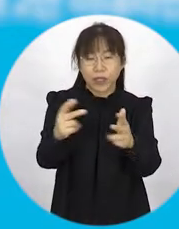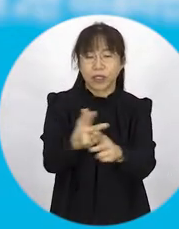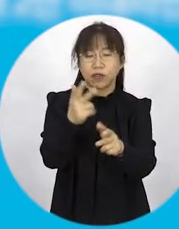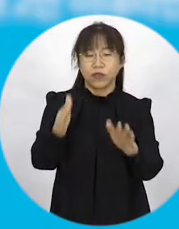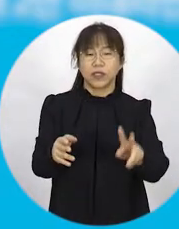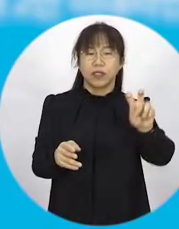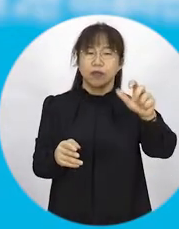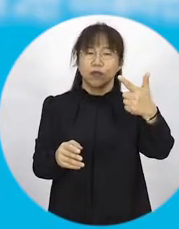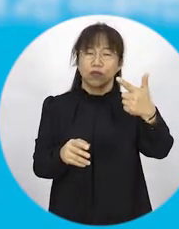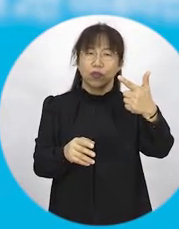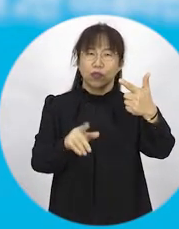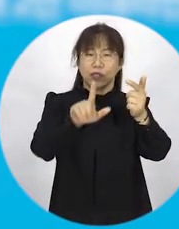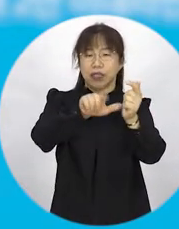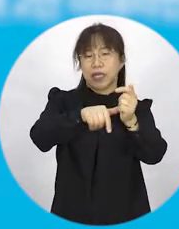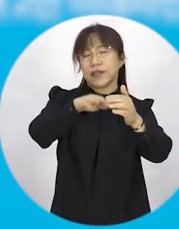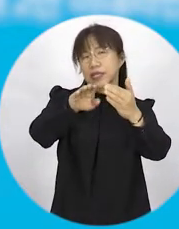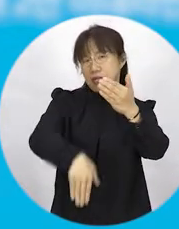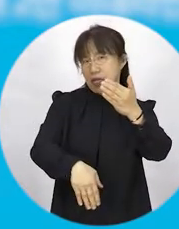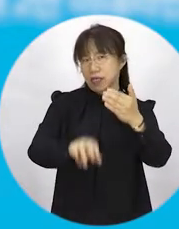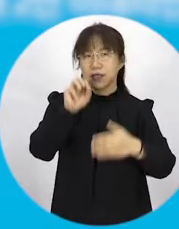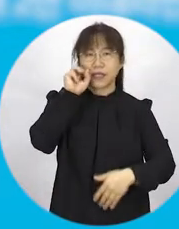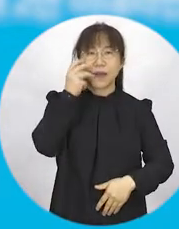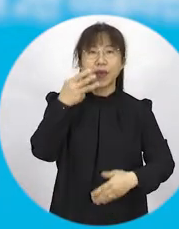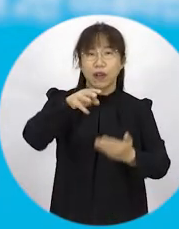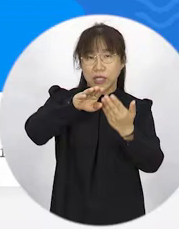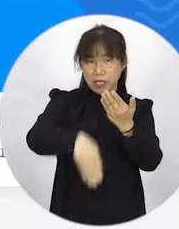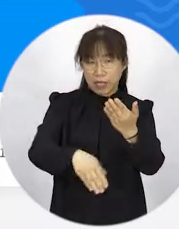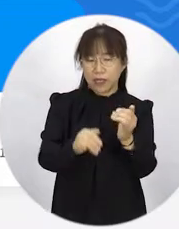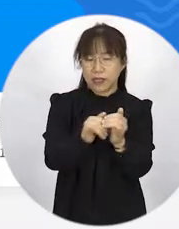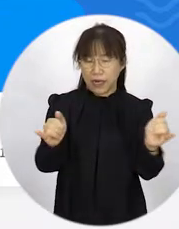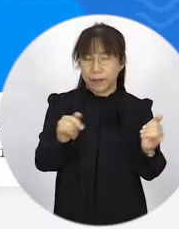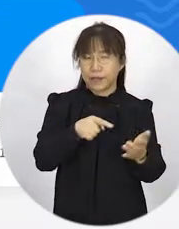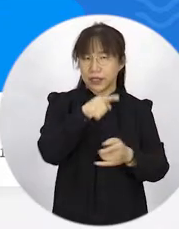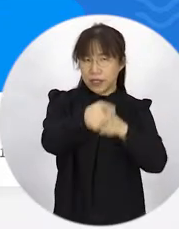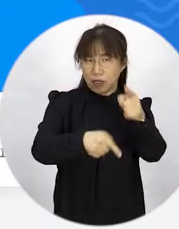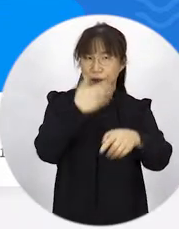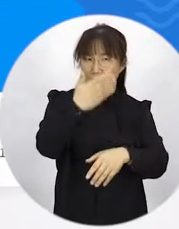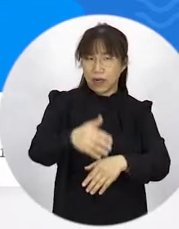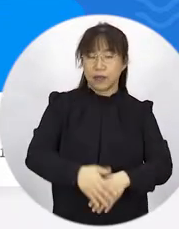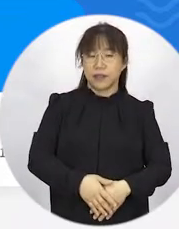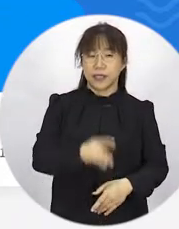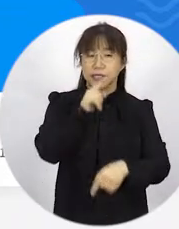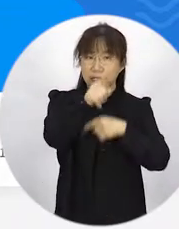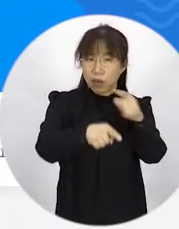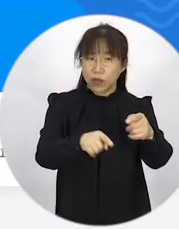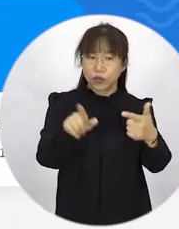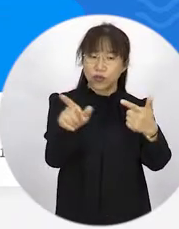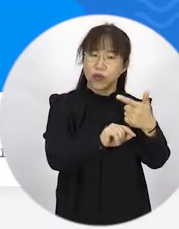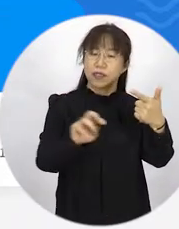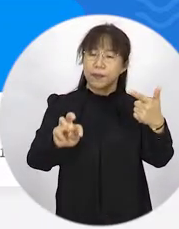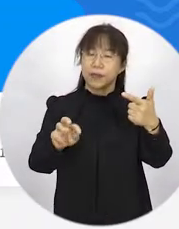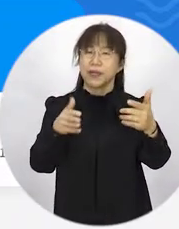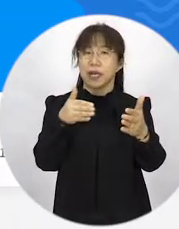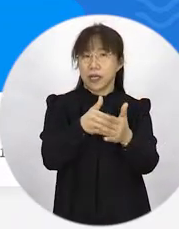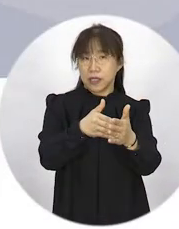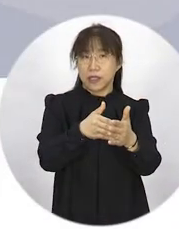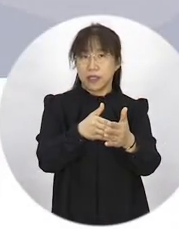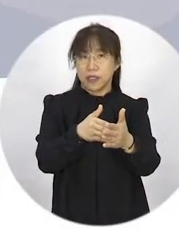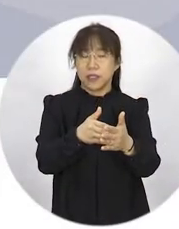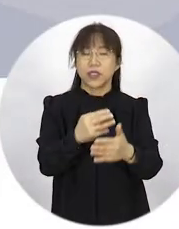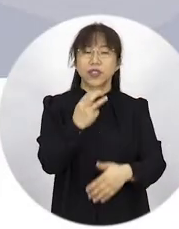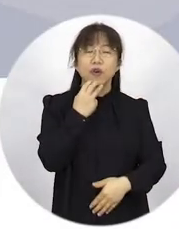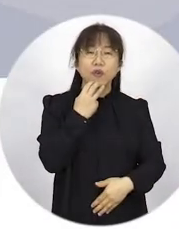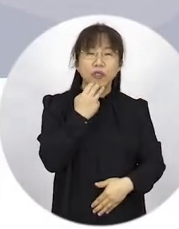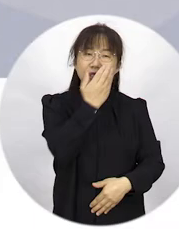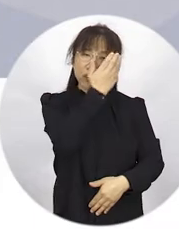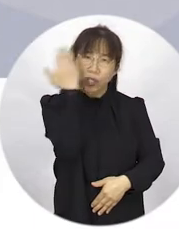주 26시간 이하 또는 3개월 이하 단기 근로자면 신청할 수 있습니다. 신청은 오는 6월 30일까지